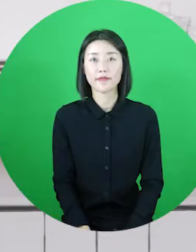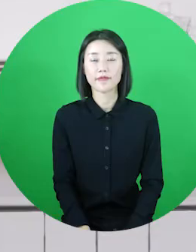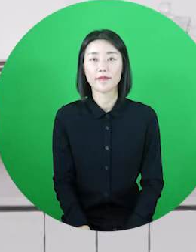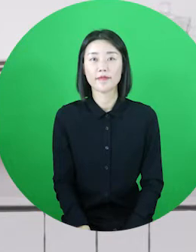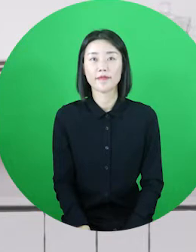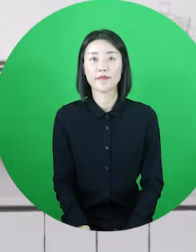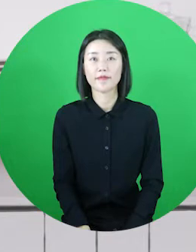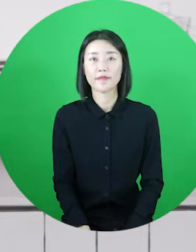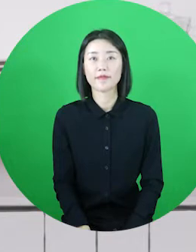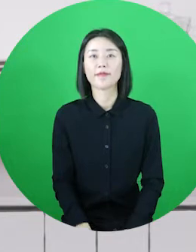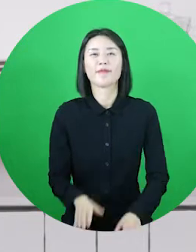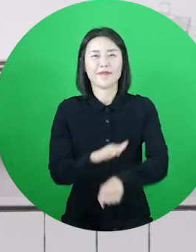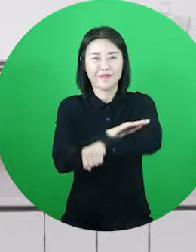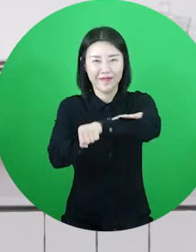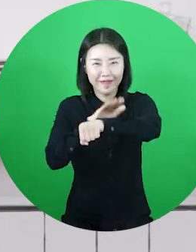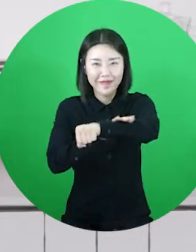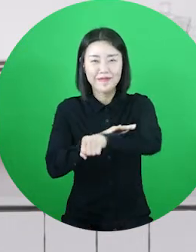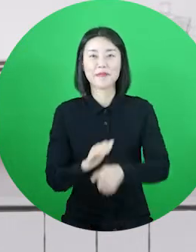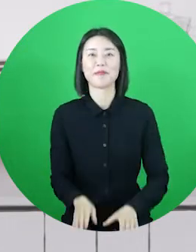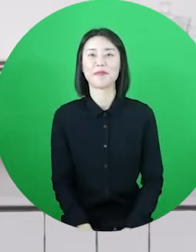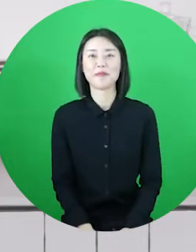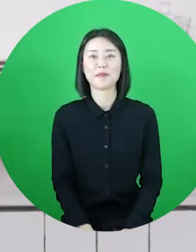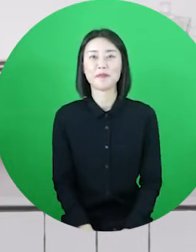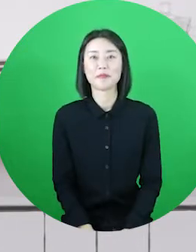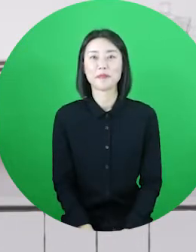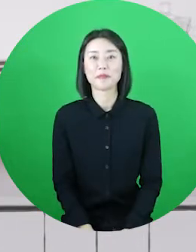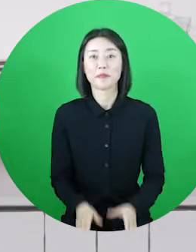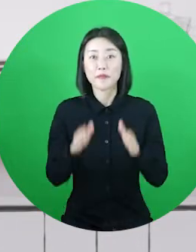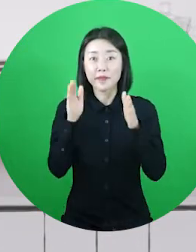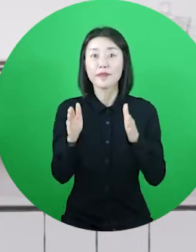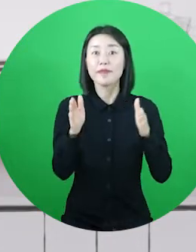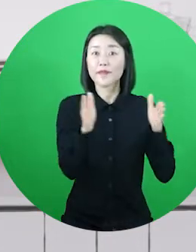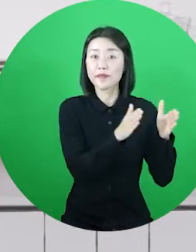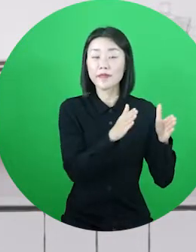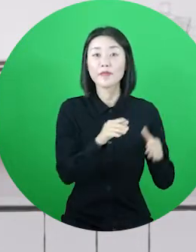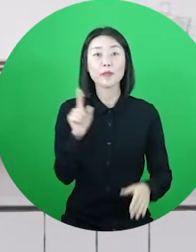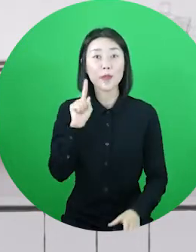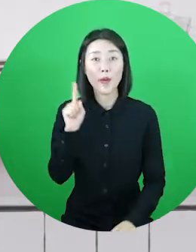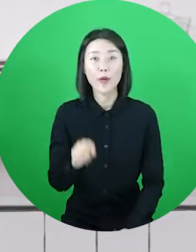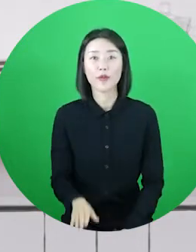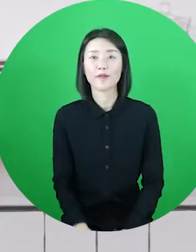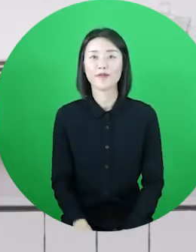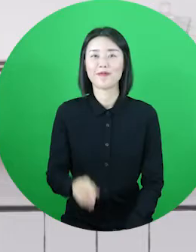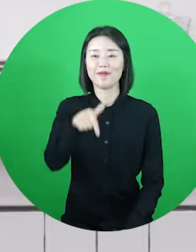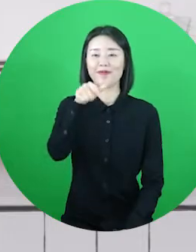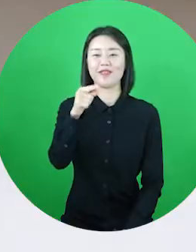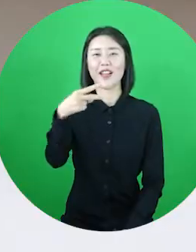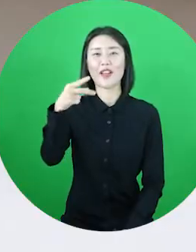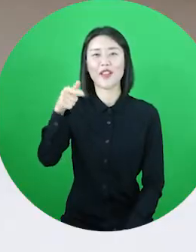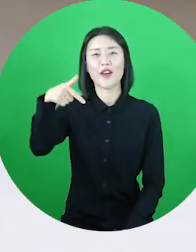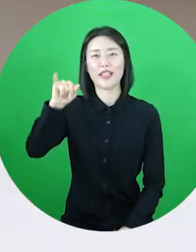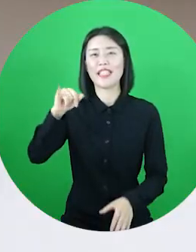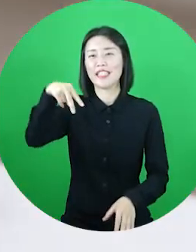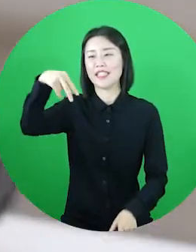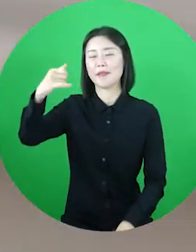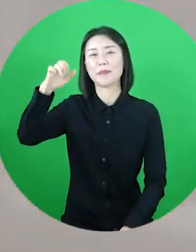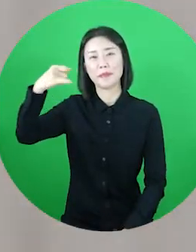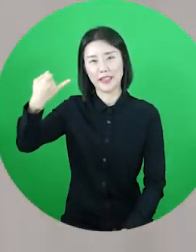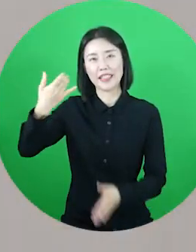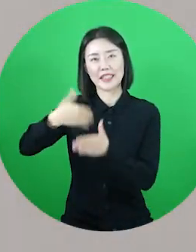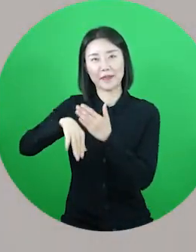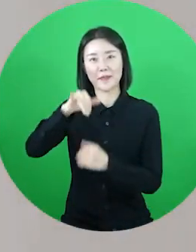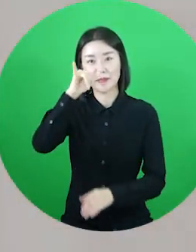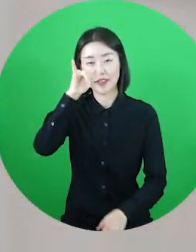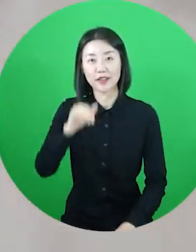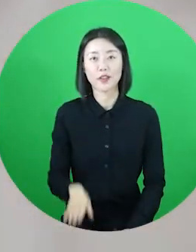아주 잘했습니다. 이제 뭐가 남았죠? 건더기 스프요. 맞아요. 이것은 건더기